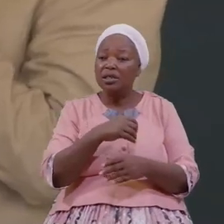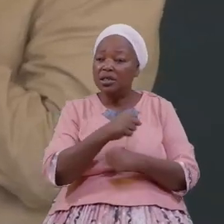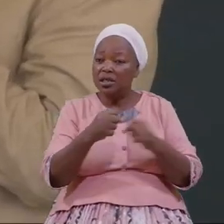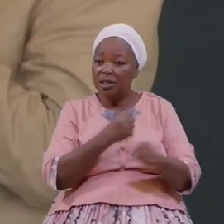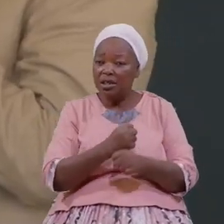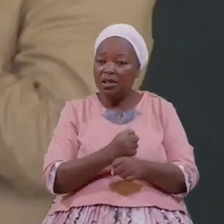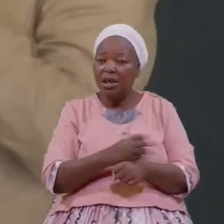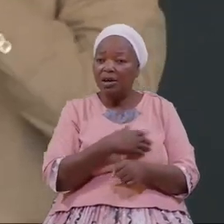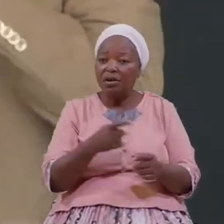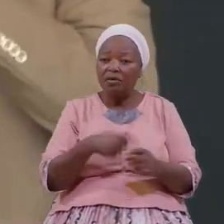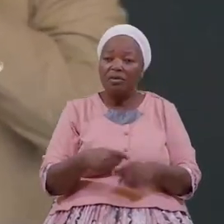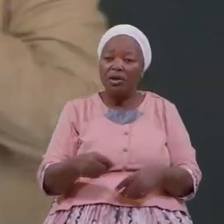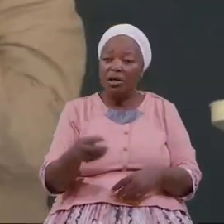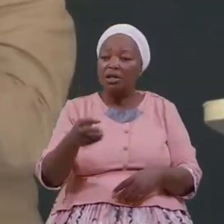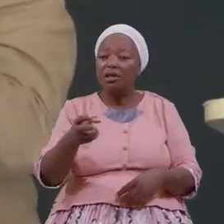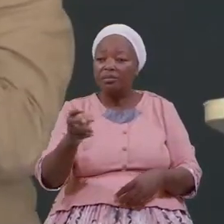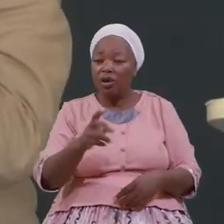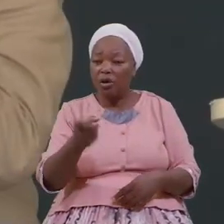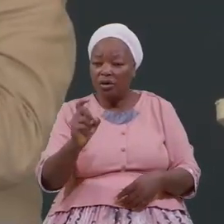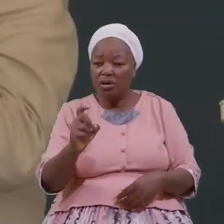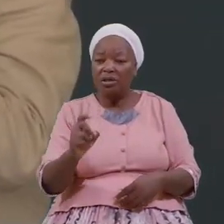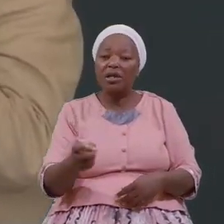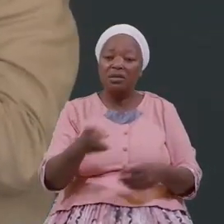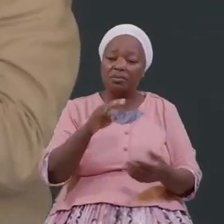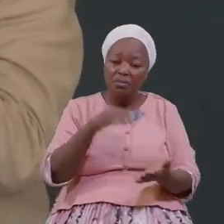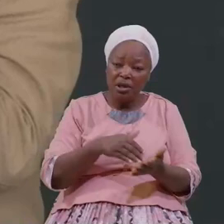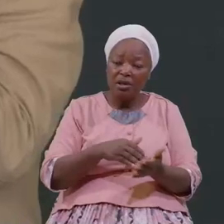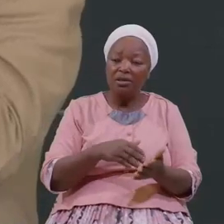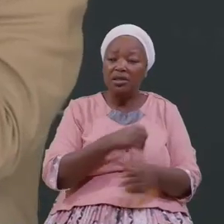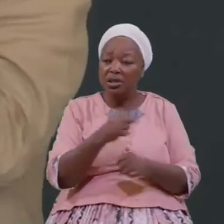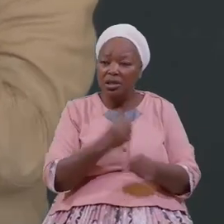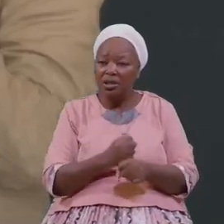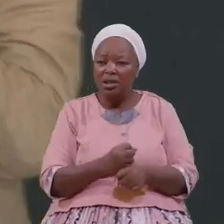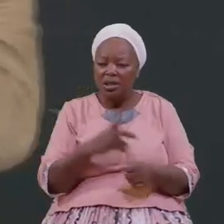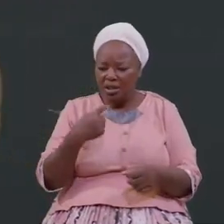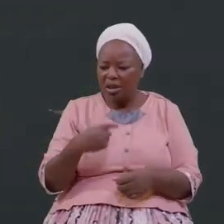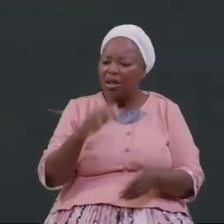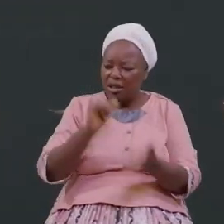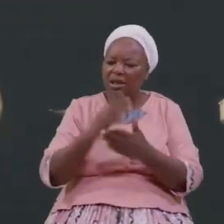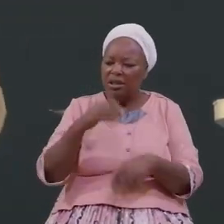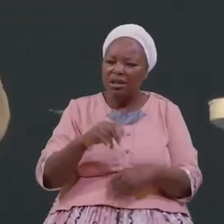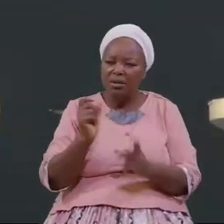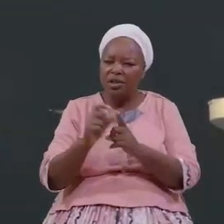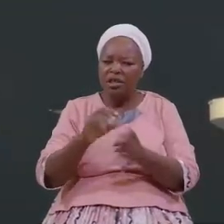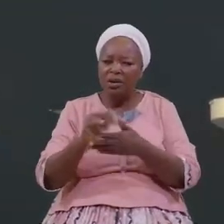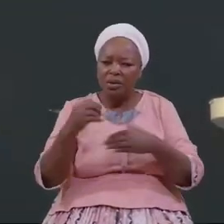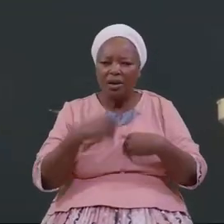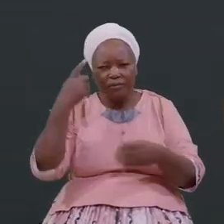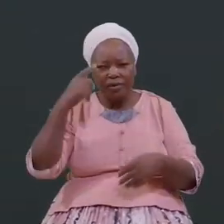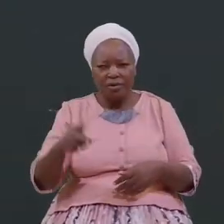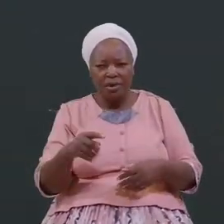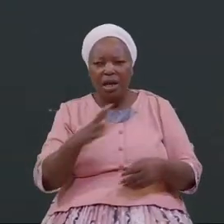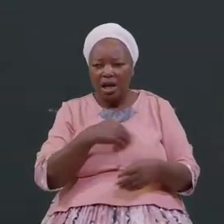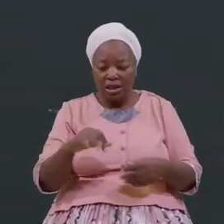ans, 1000 ans, pour 1 million d'années? Ils disent que c'est le message qu'ils ont pour vous. Et je